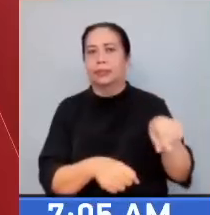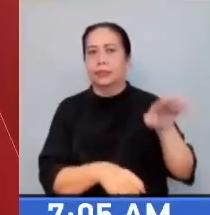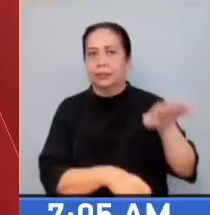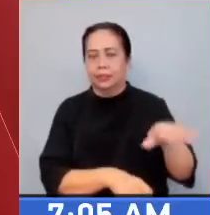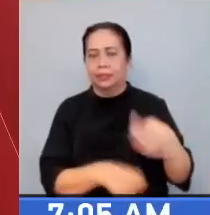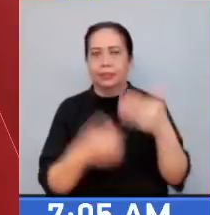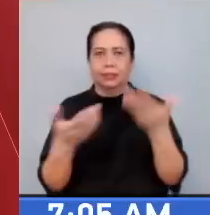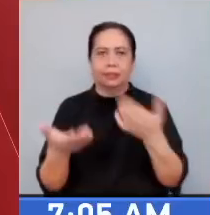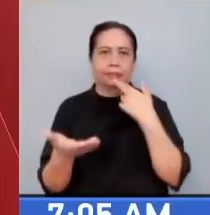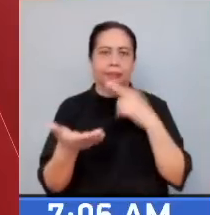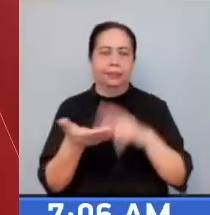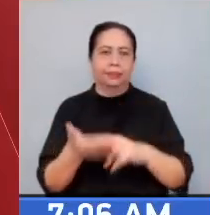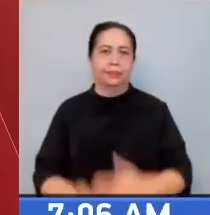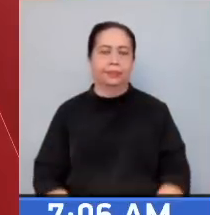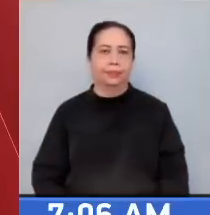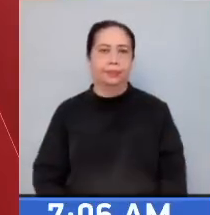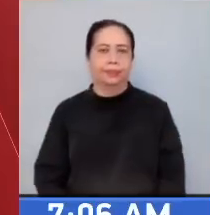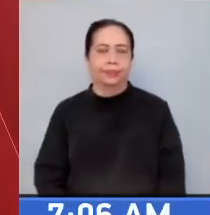balita.